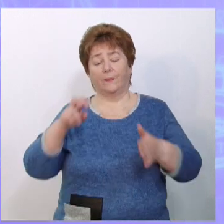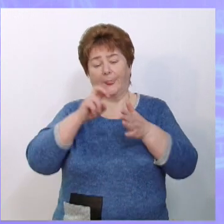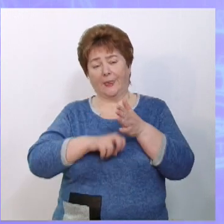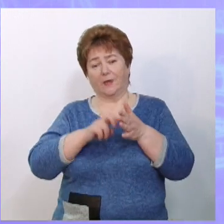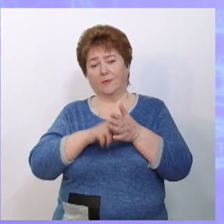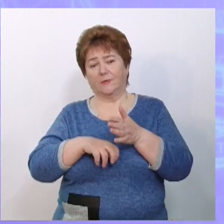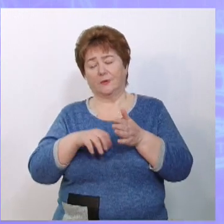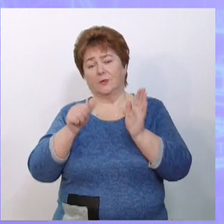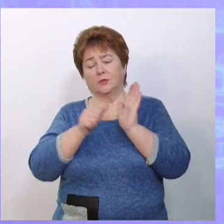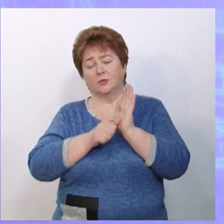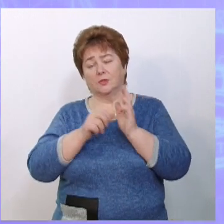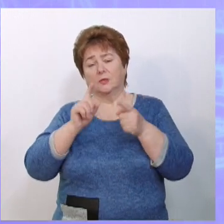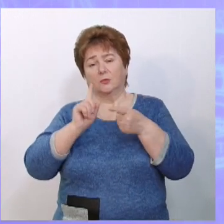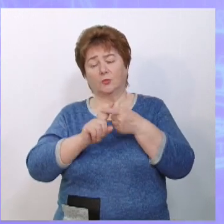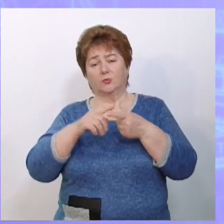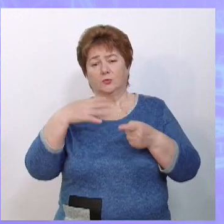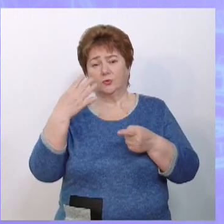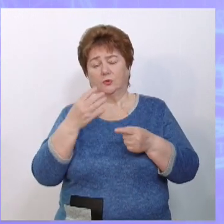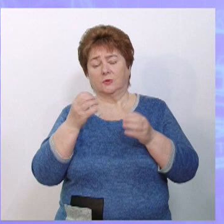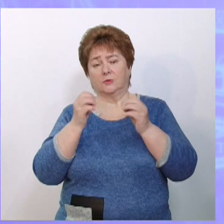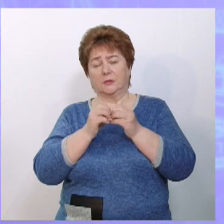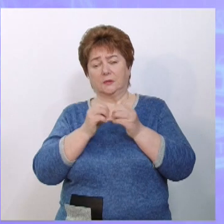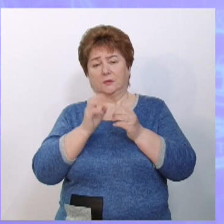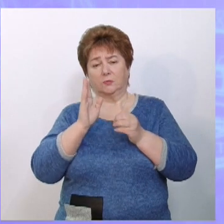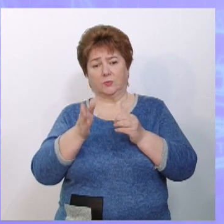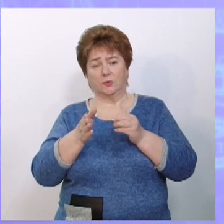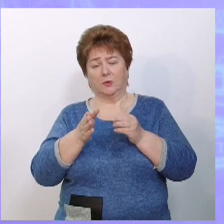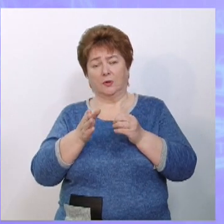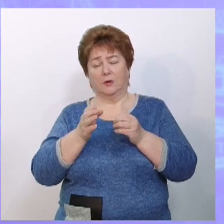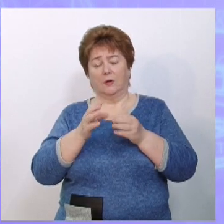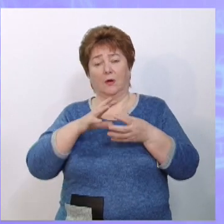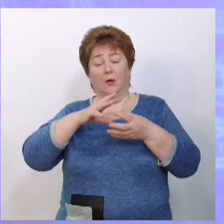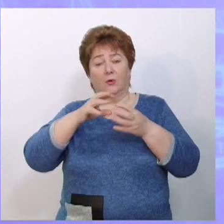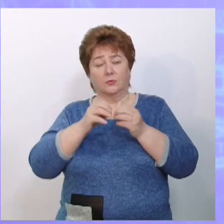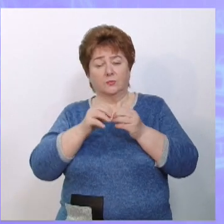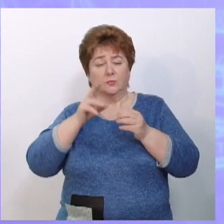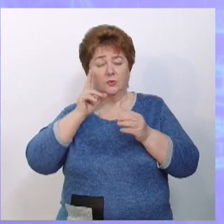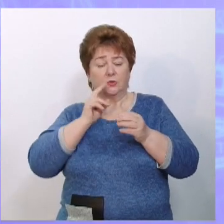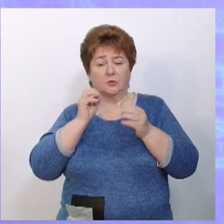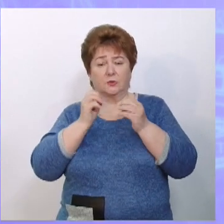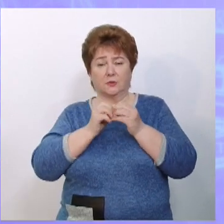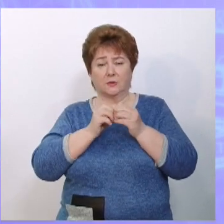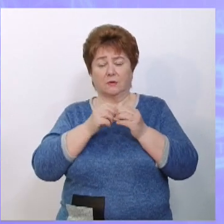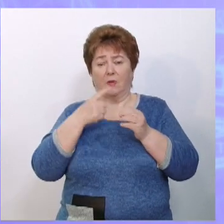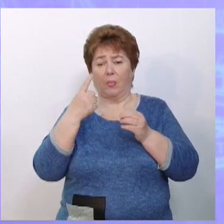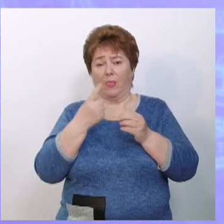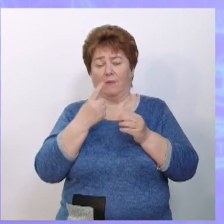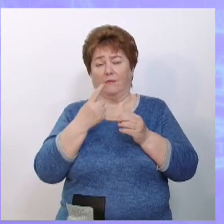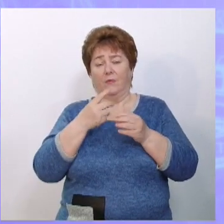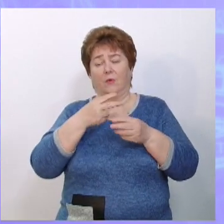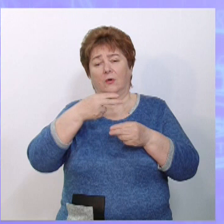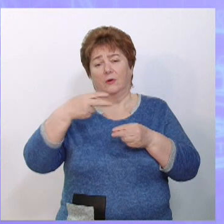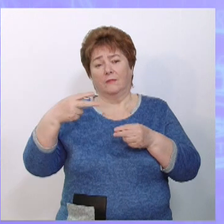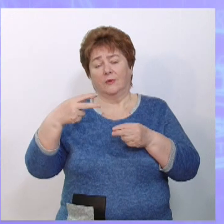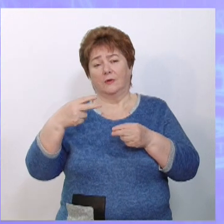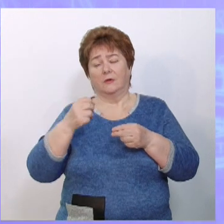Проверяем. 6 плюс 4 будет 10. А сумма чисел 10 и 1